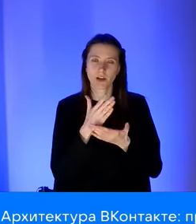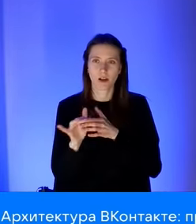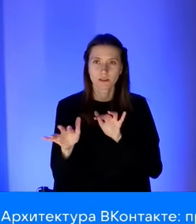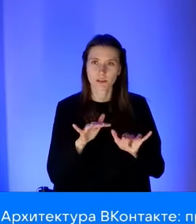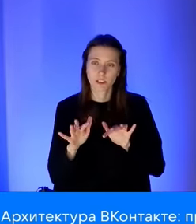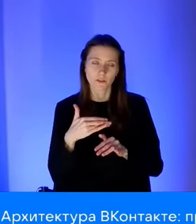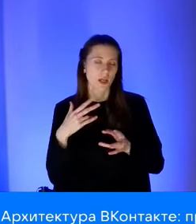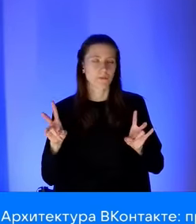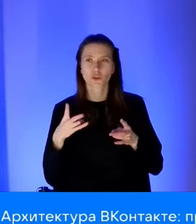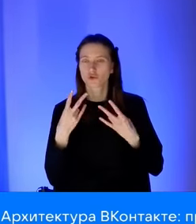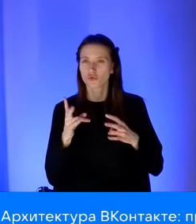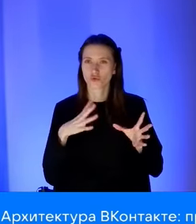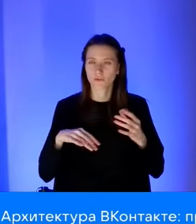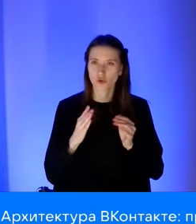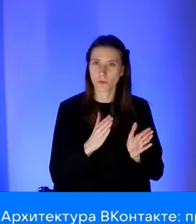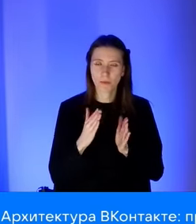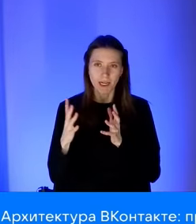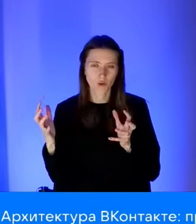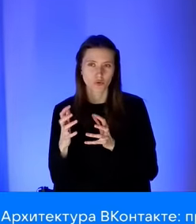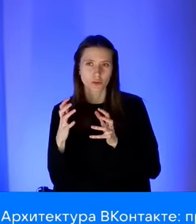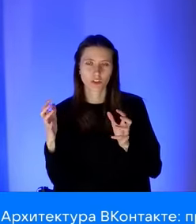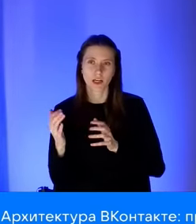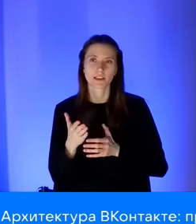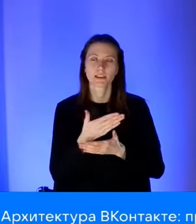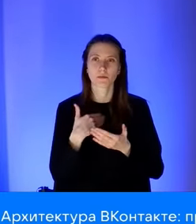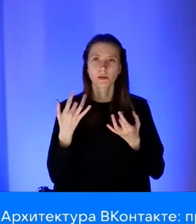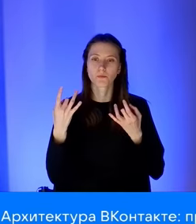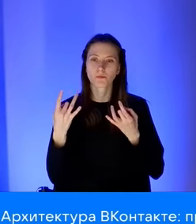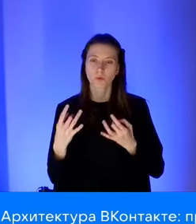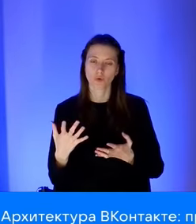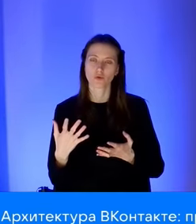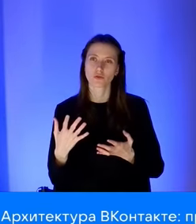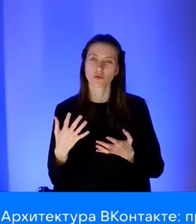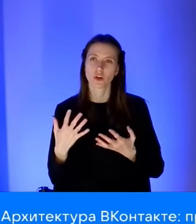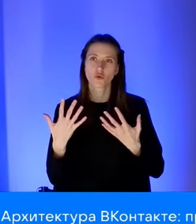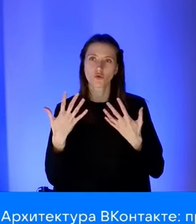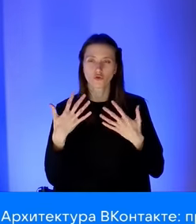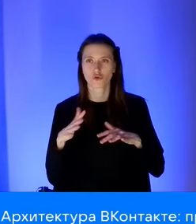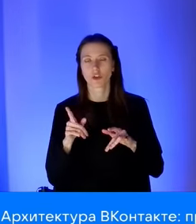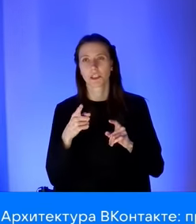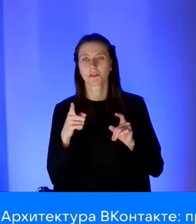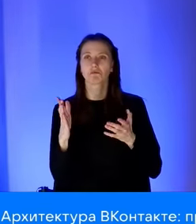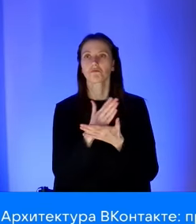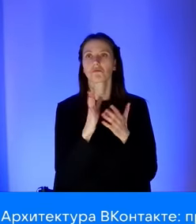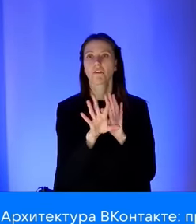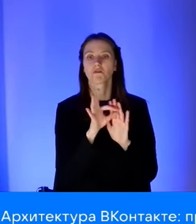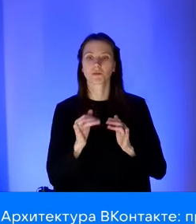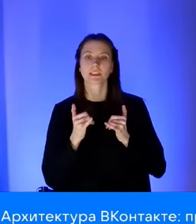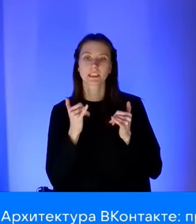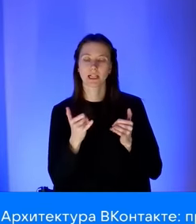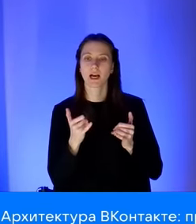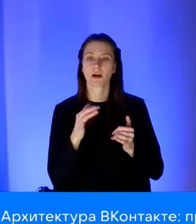хранить последовательно и при проигрывании восстанавливать мы можем уже допустим для юзера